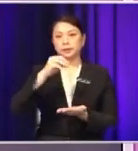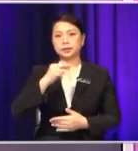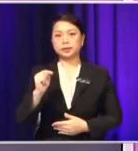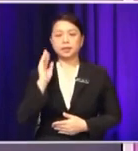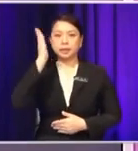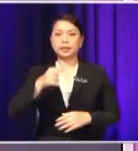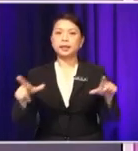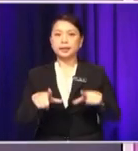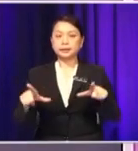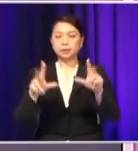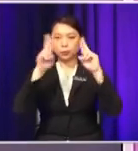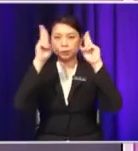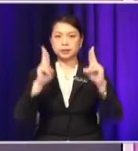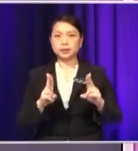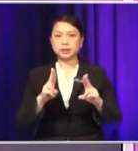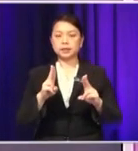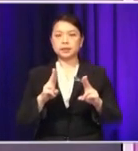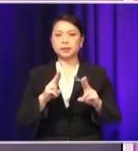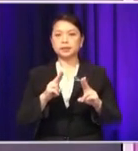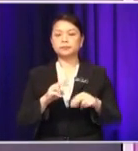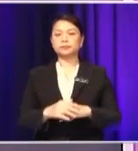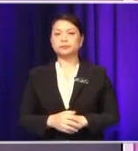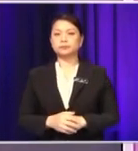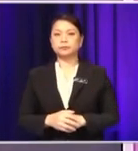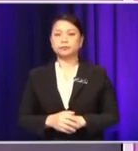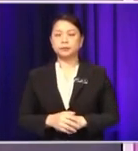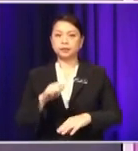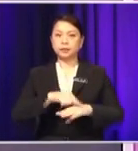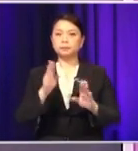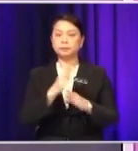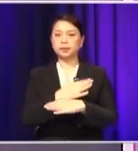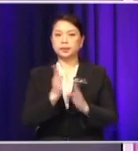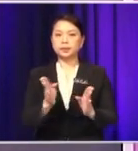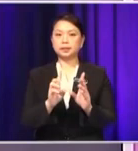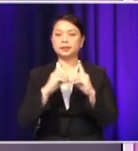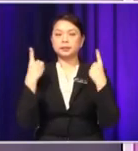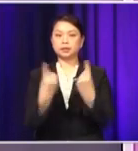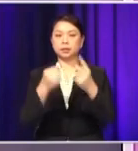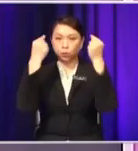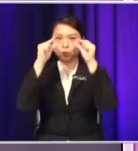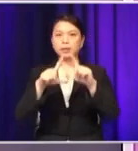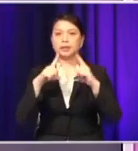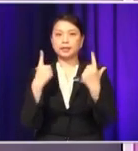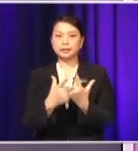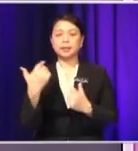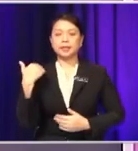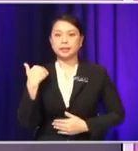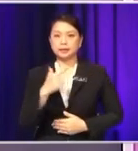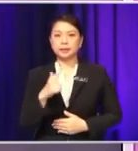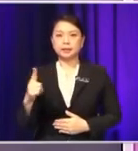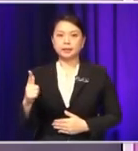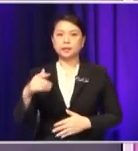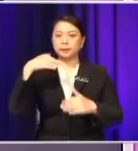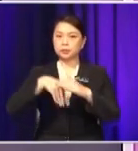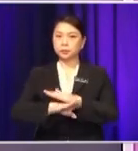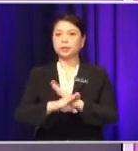ujian di peringkat bilik darjah masing-masing, manakala guru-guru kelas adalah peranan mereka adalah untuk dari segi